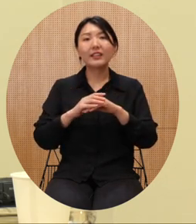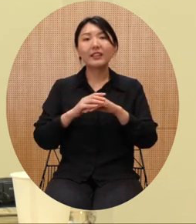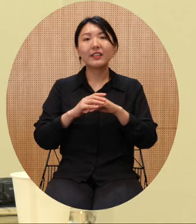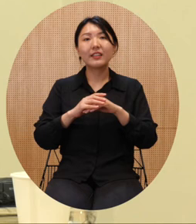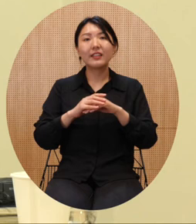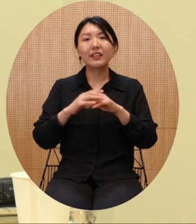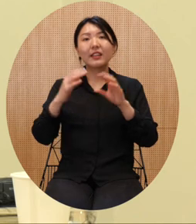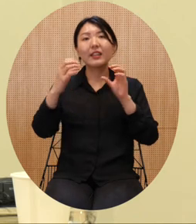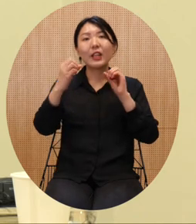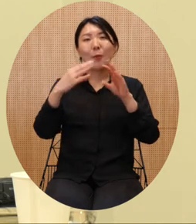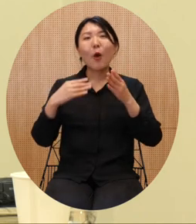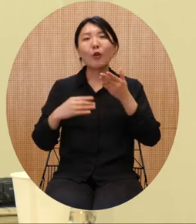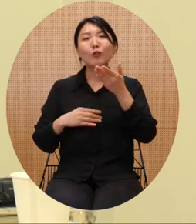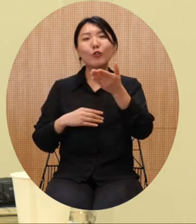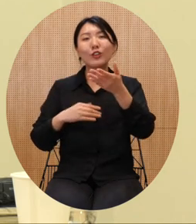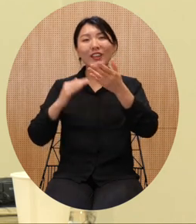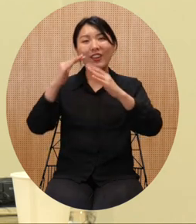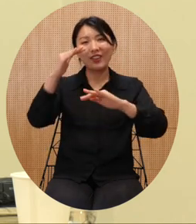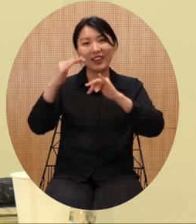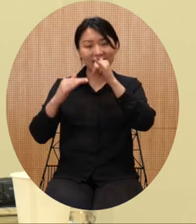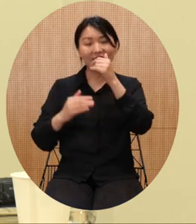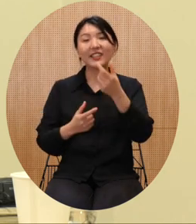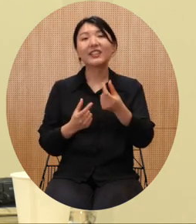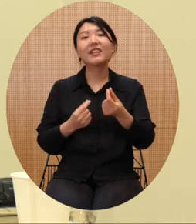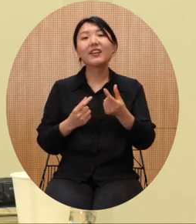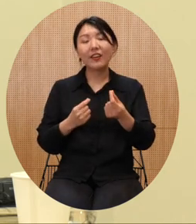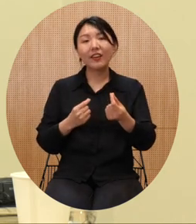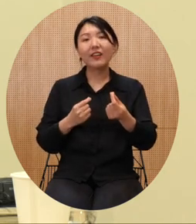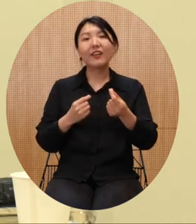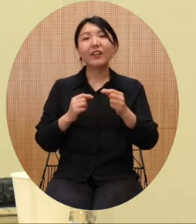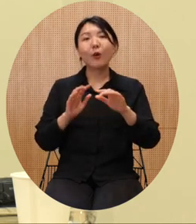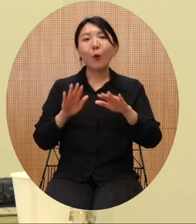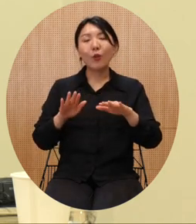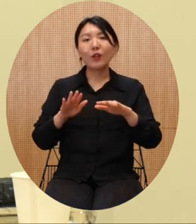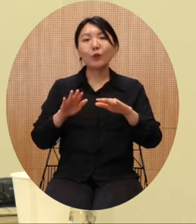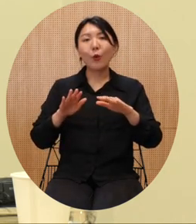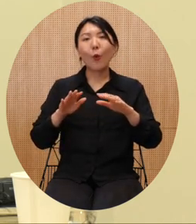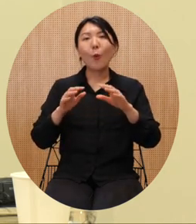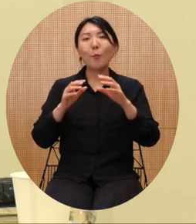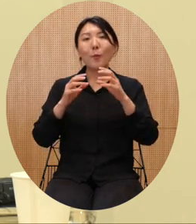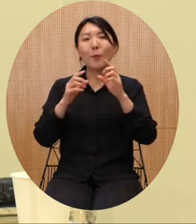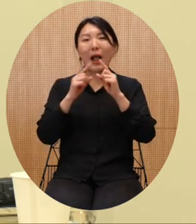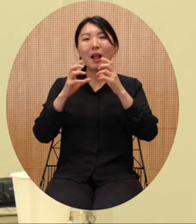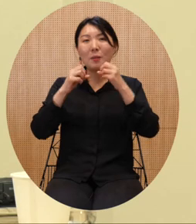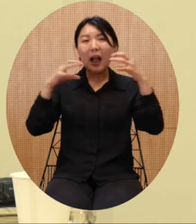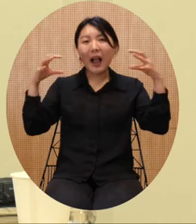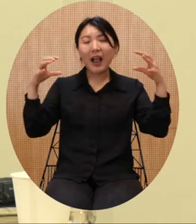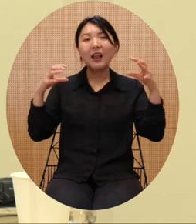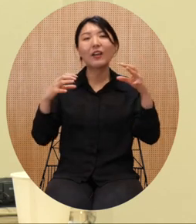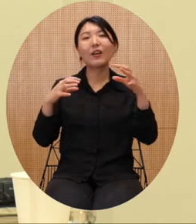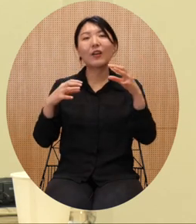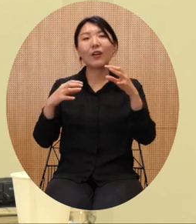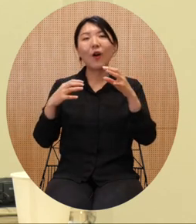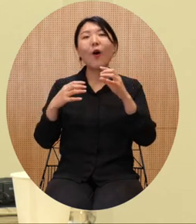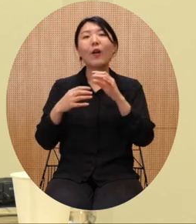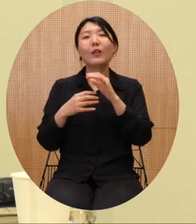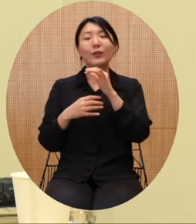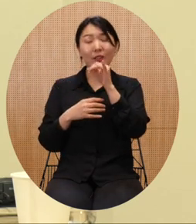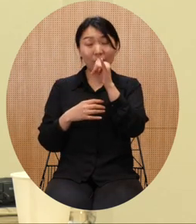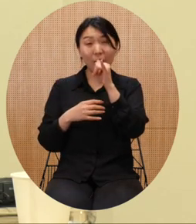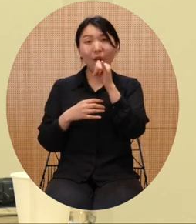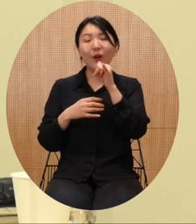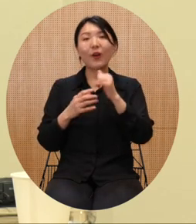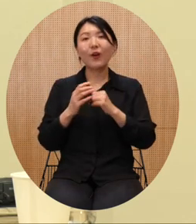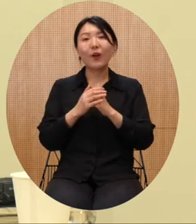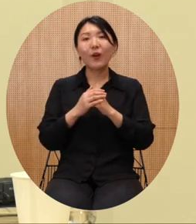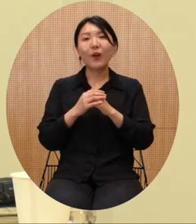답변을 드려야 될 내용들도 꽤 있는 것 같고, 좀 논쟁이 될 수 있고, 향후의 과제로 고민할 거리도 있을 것 같아서,